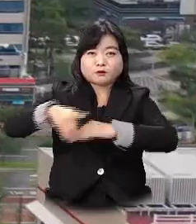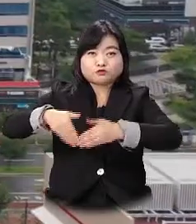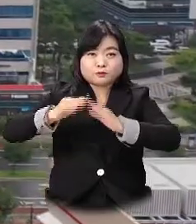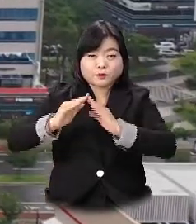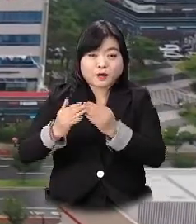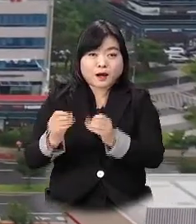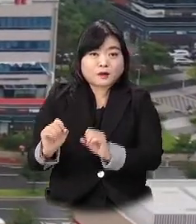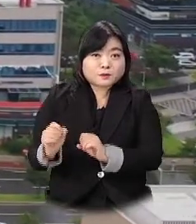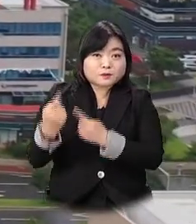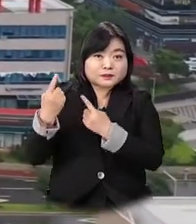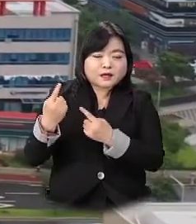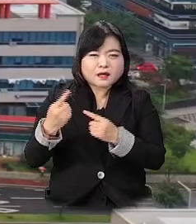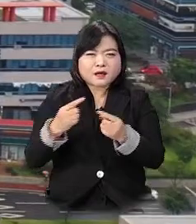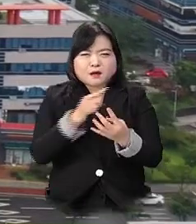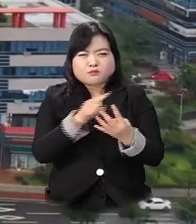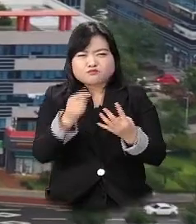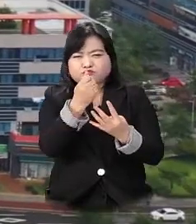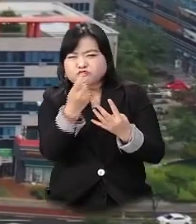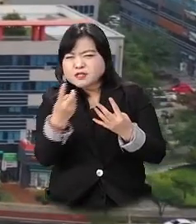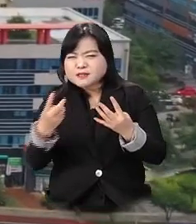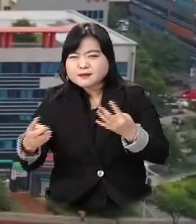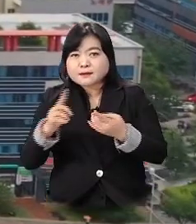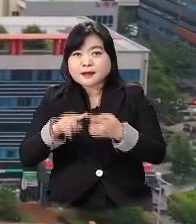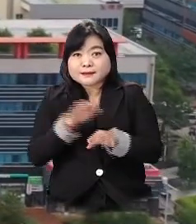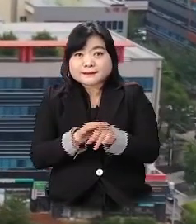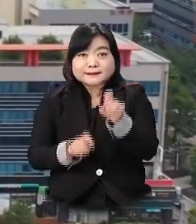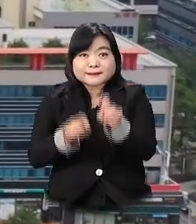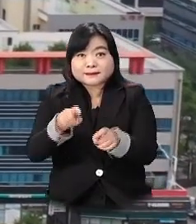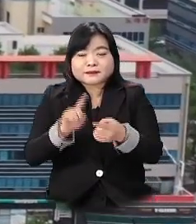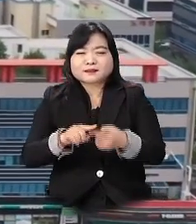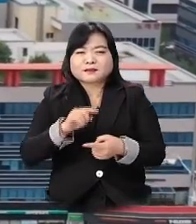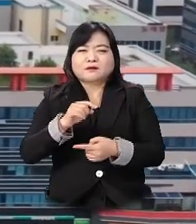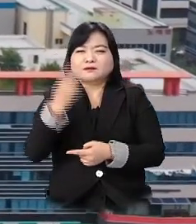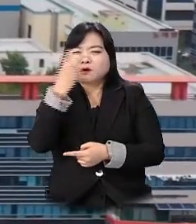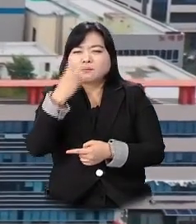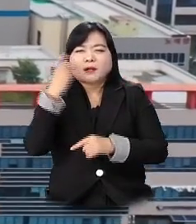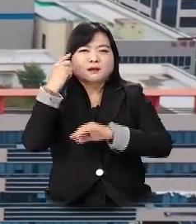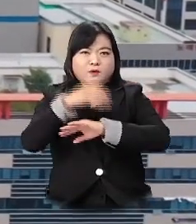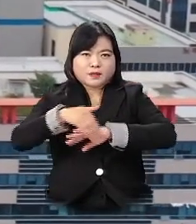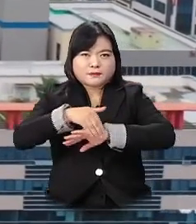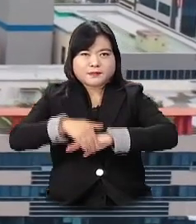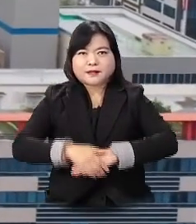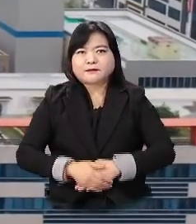함께 분기별 이행 실적을 점검할 예정입니다. TBC 정석헌입니다.